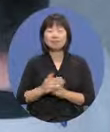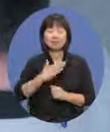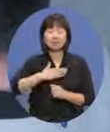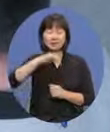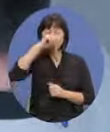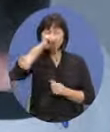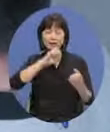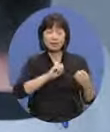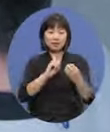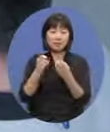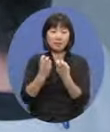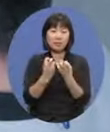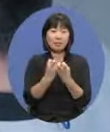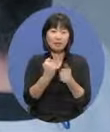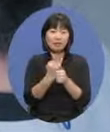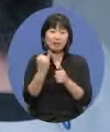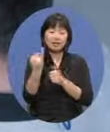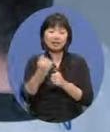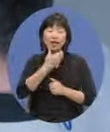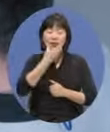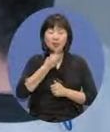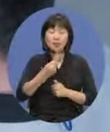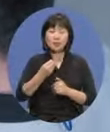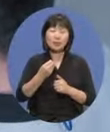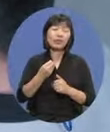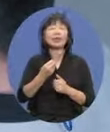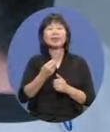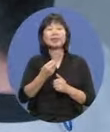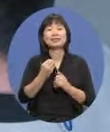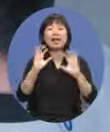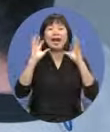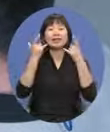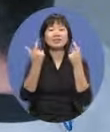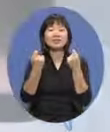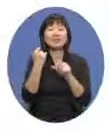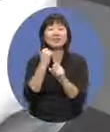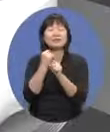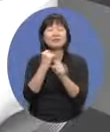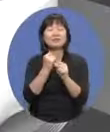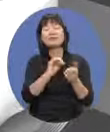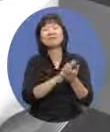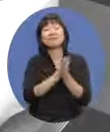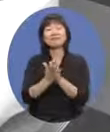기분 좋은 대화는 아내를 행복한 아이로 만들었습니다.